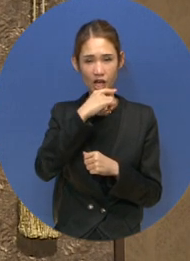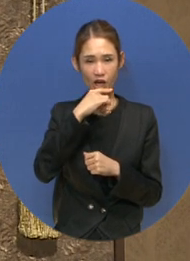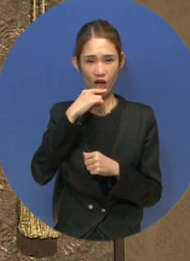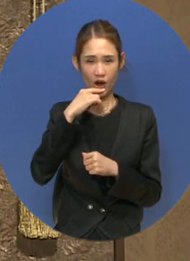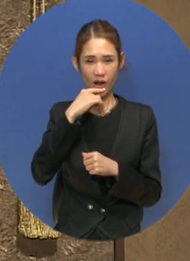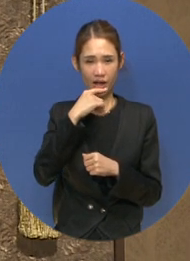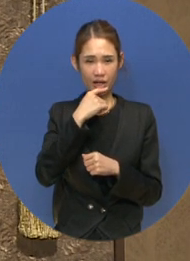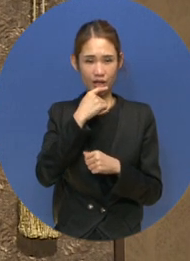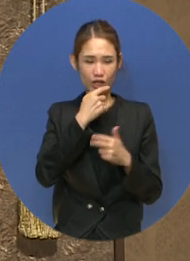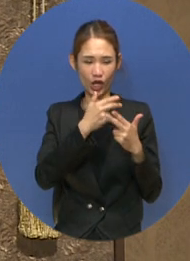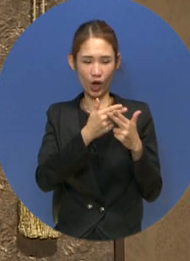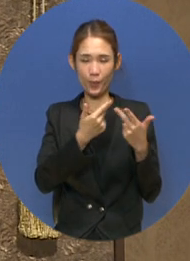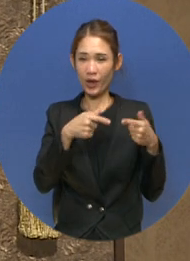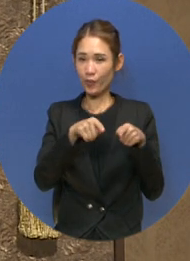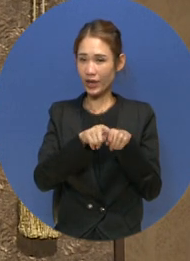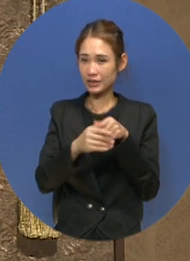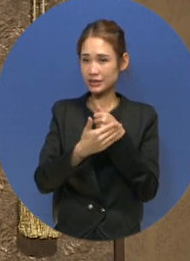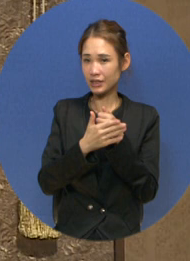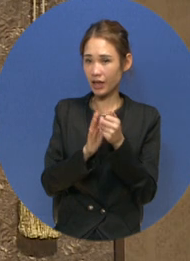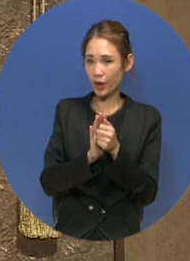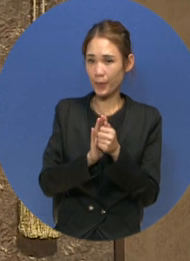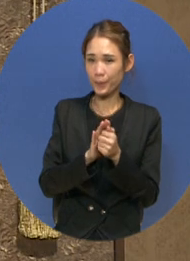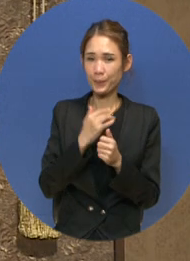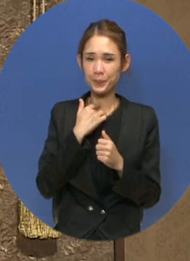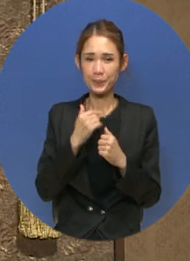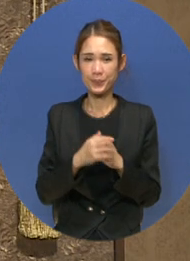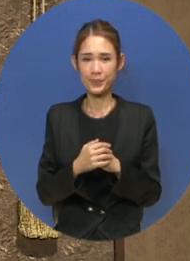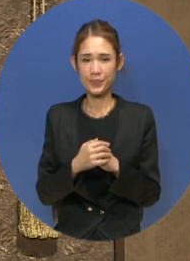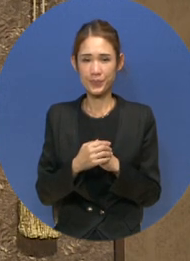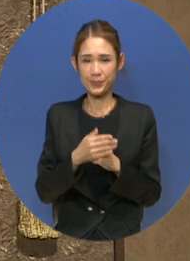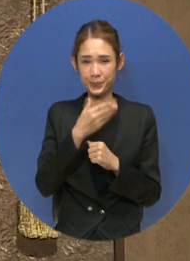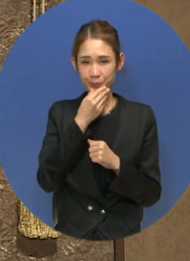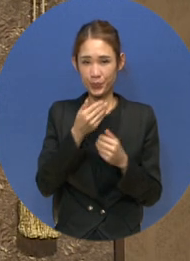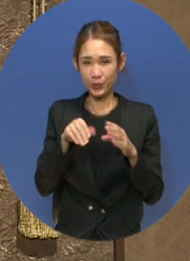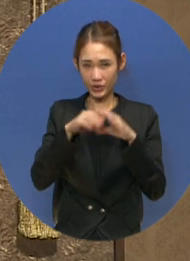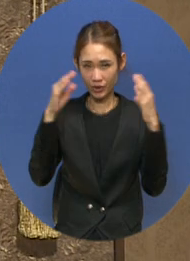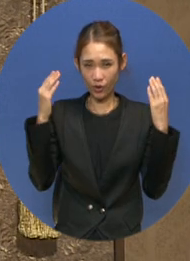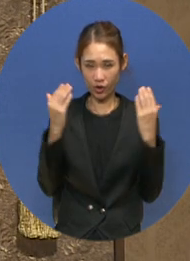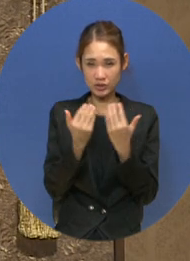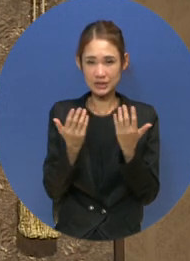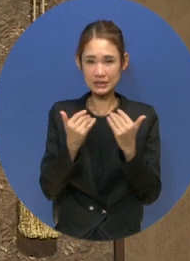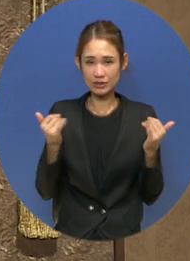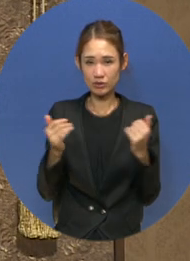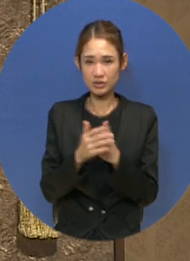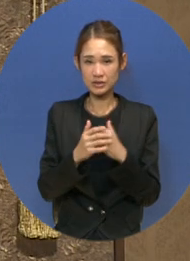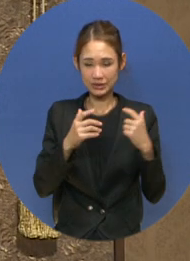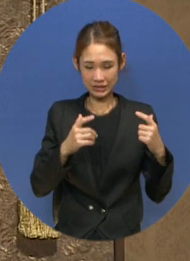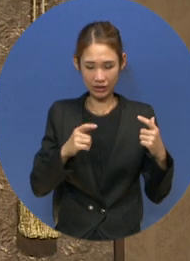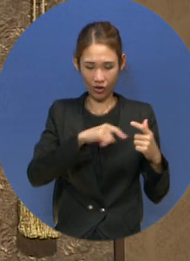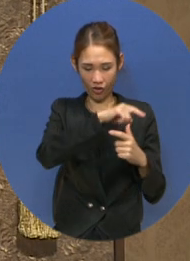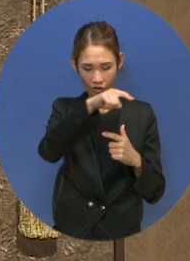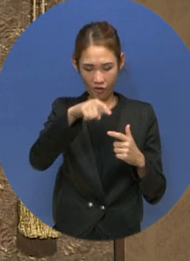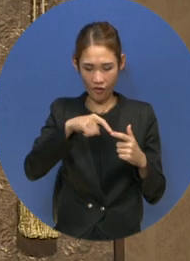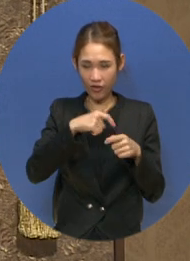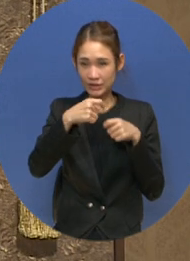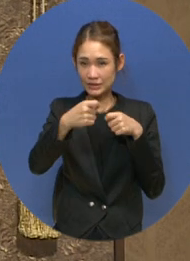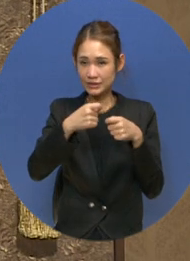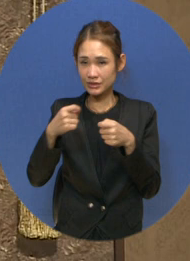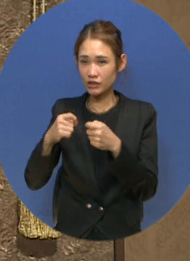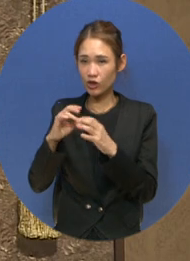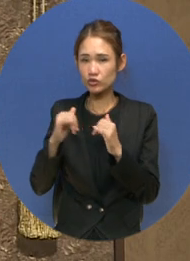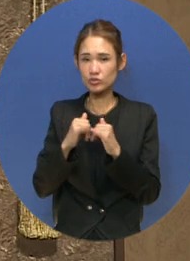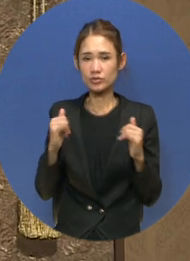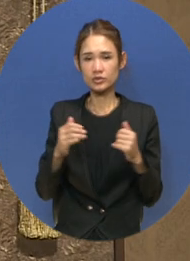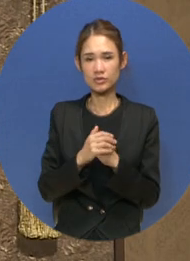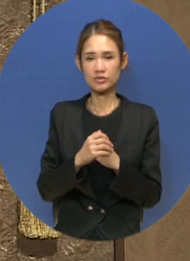혈액협회 그쪽하고 같이 했던 건데요. 네. 복지관의 전체 직원들하고 인근 지역에 있는 지역